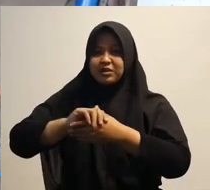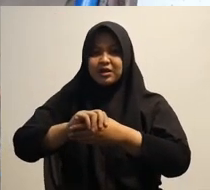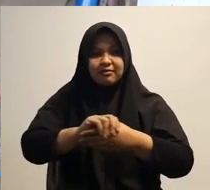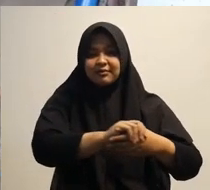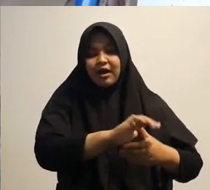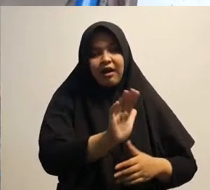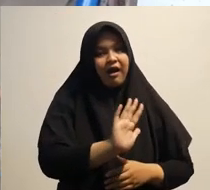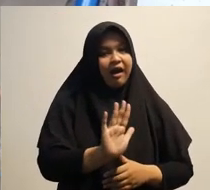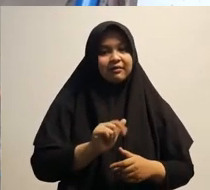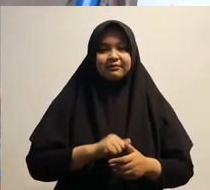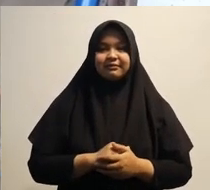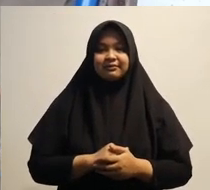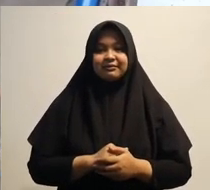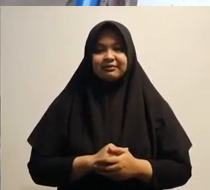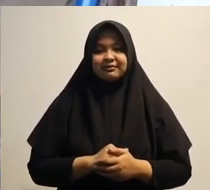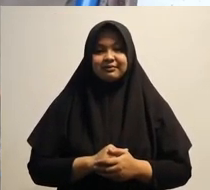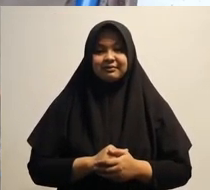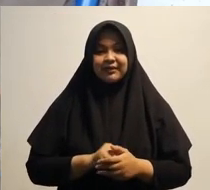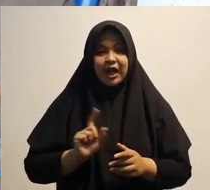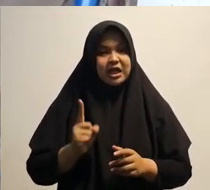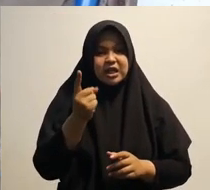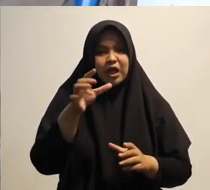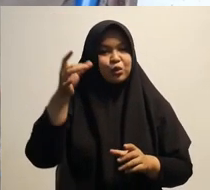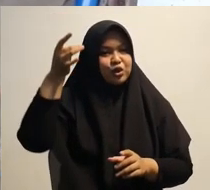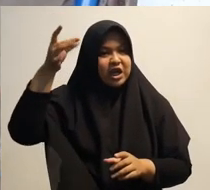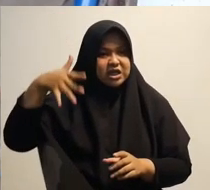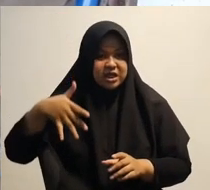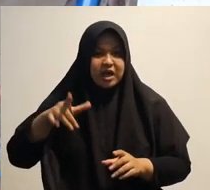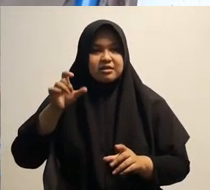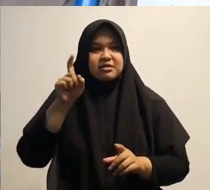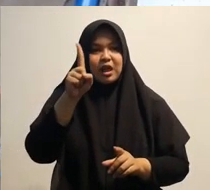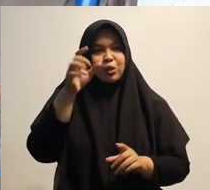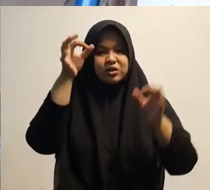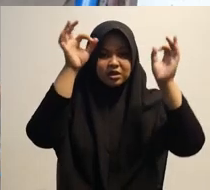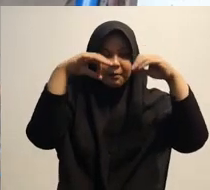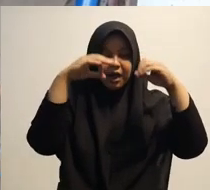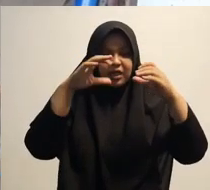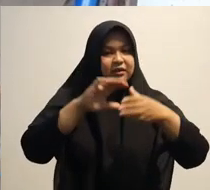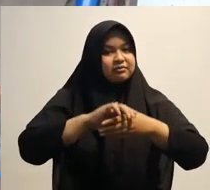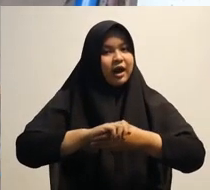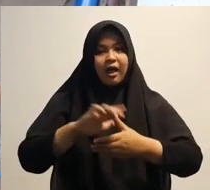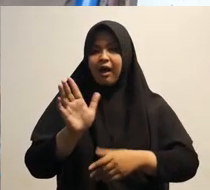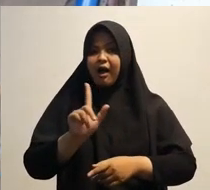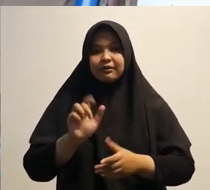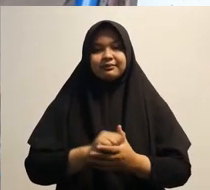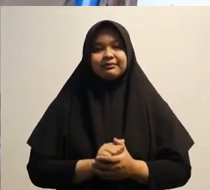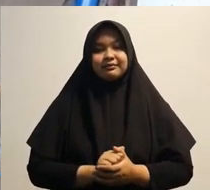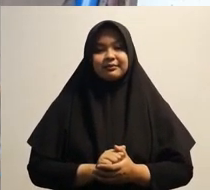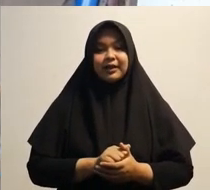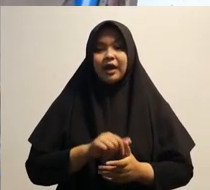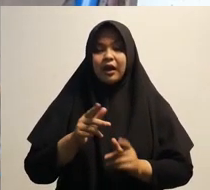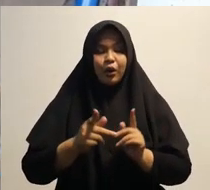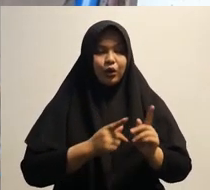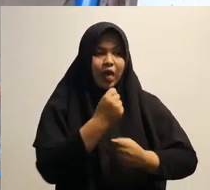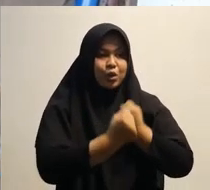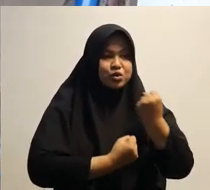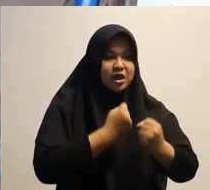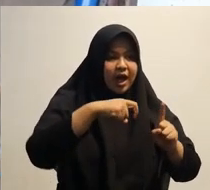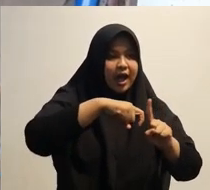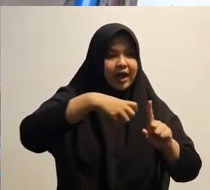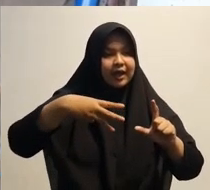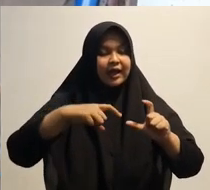itu kita nggak saling kenal walaupun satu kalurahan ataupun satu desa ataupun satu kecamatan. Kalau usahanya